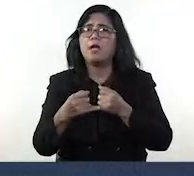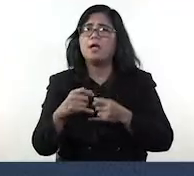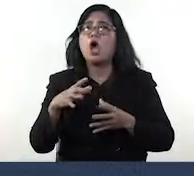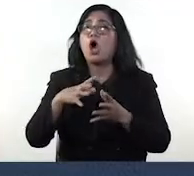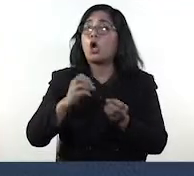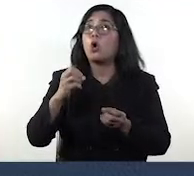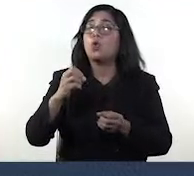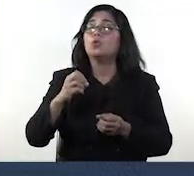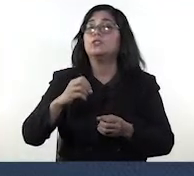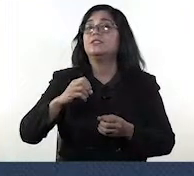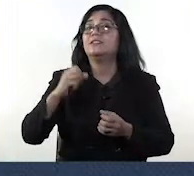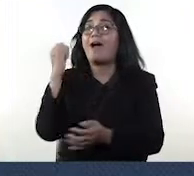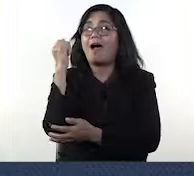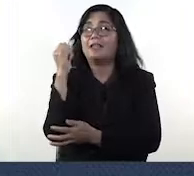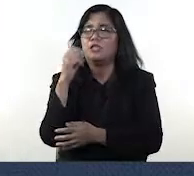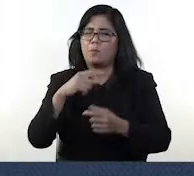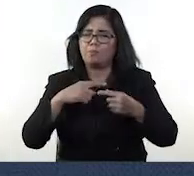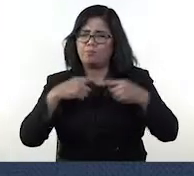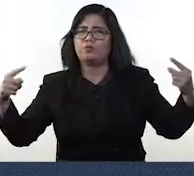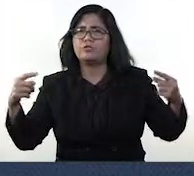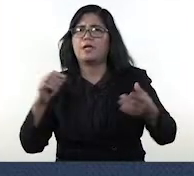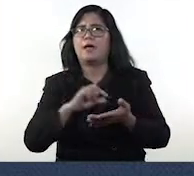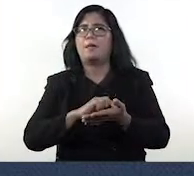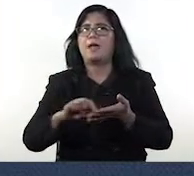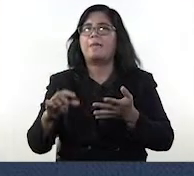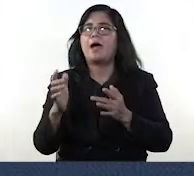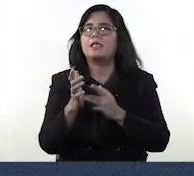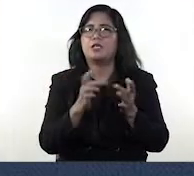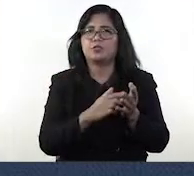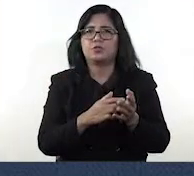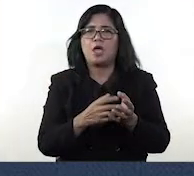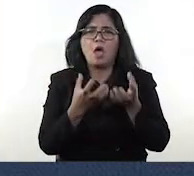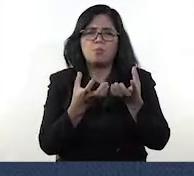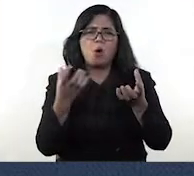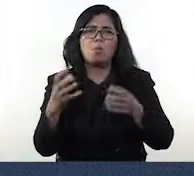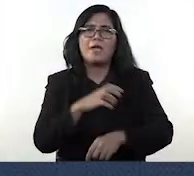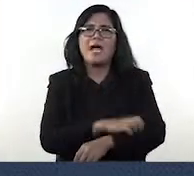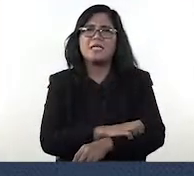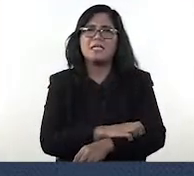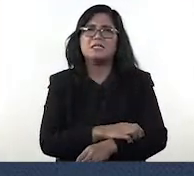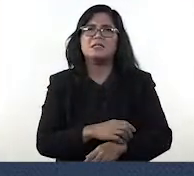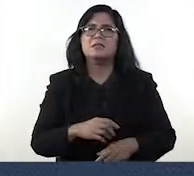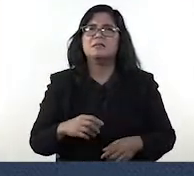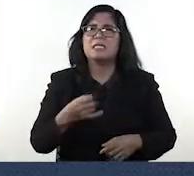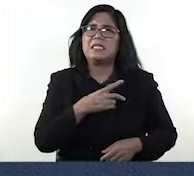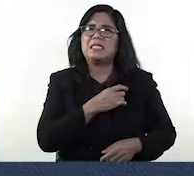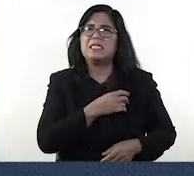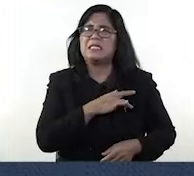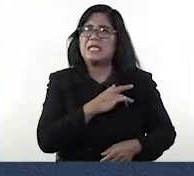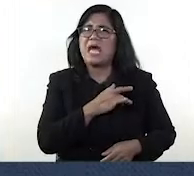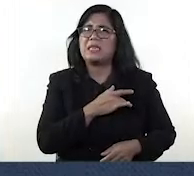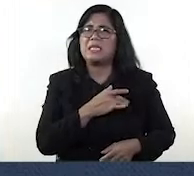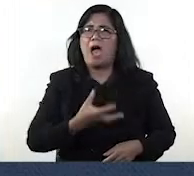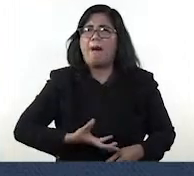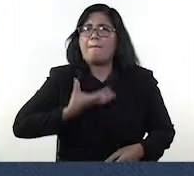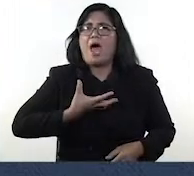dalam nama Yesus Hai jelas ya Hai Nah Lihat buah-buah daging penyembahan berhala sihir perseteruan perselisihan iri hati